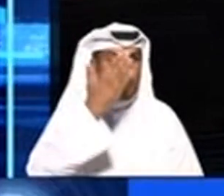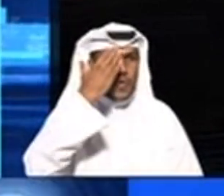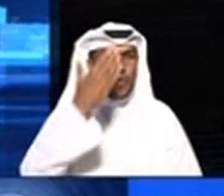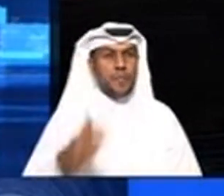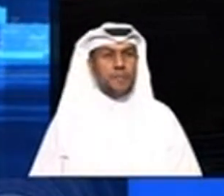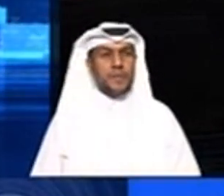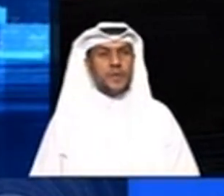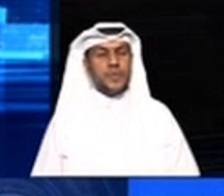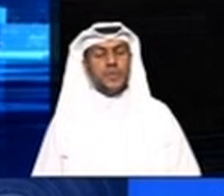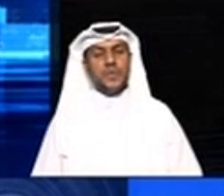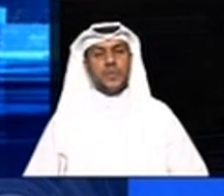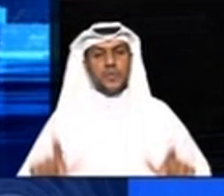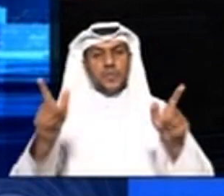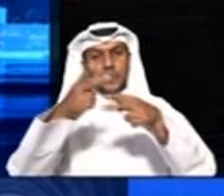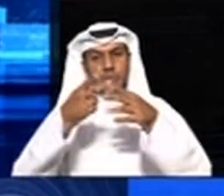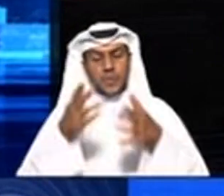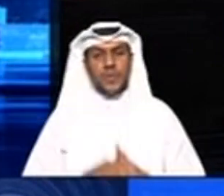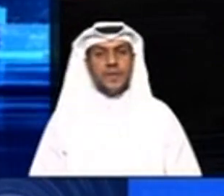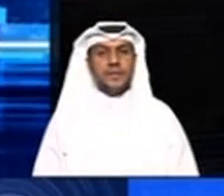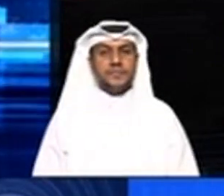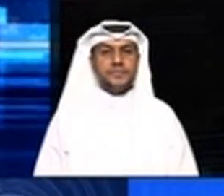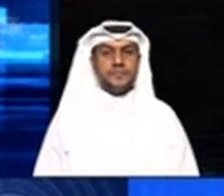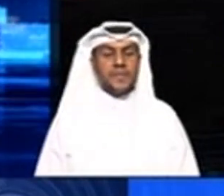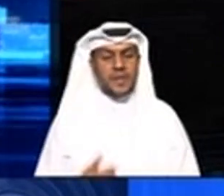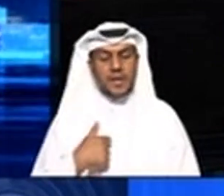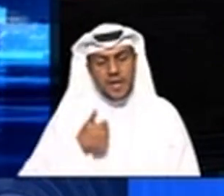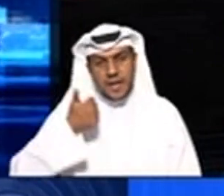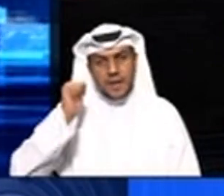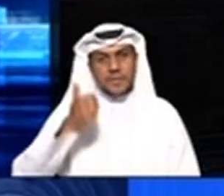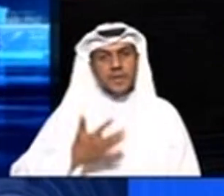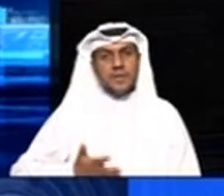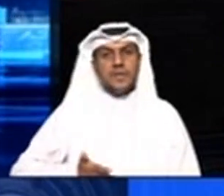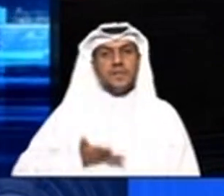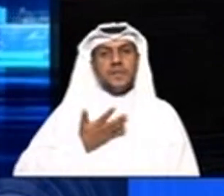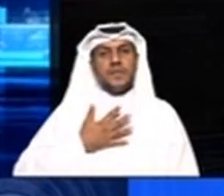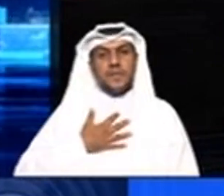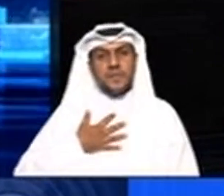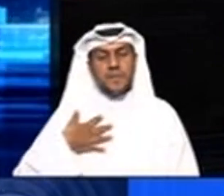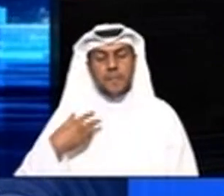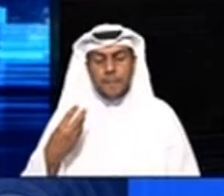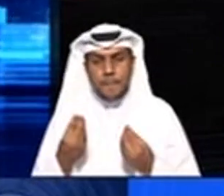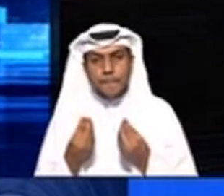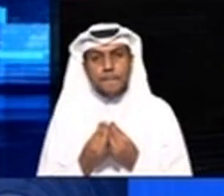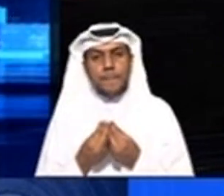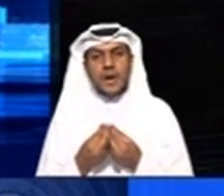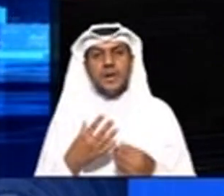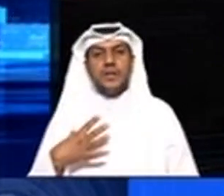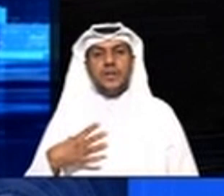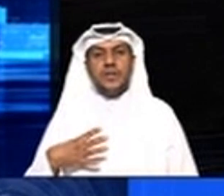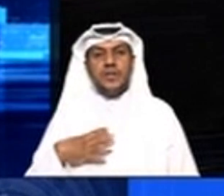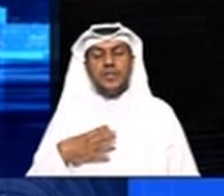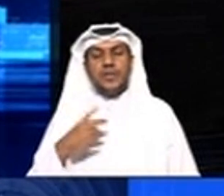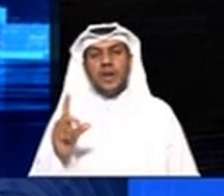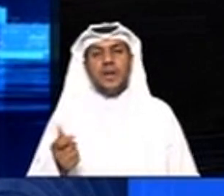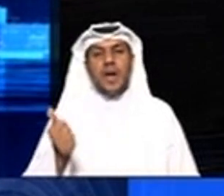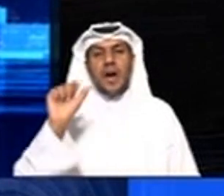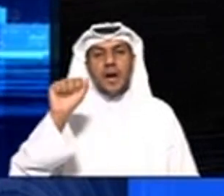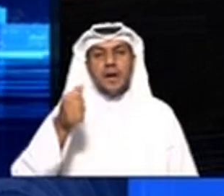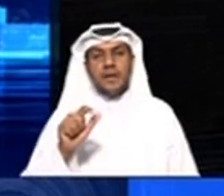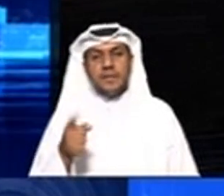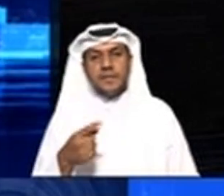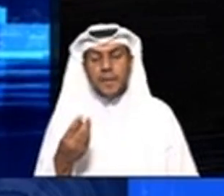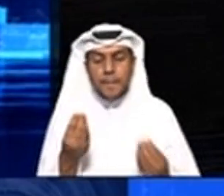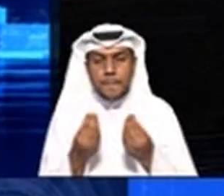ولجميع المشاهدين. طبعا تشرفت أمس بمرافقة معالي الشيخ ناصر صباح الأحمد بمراسم استلام